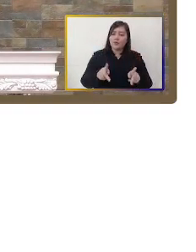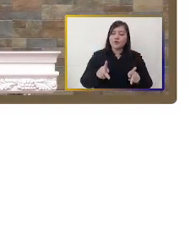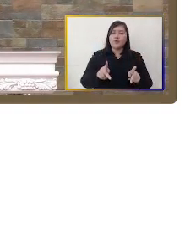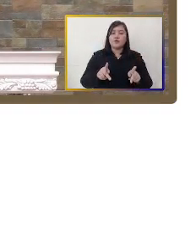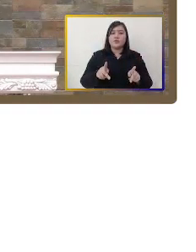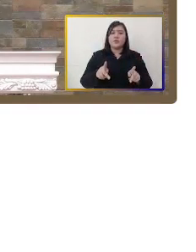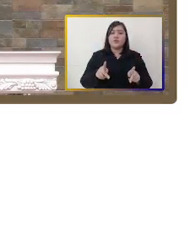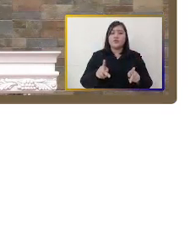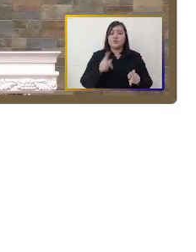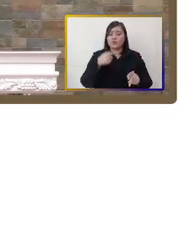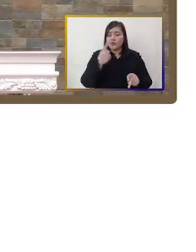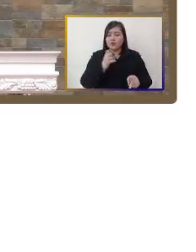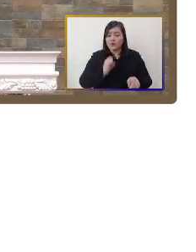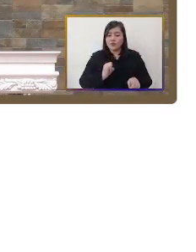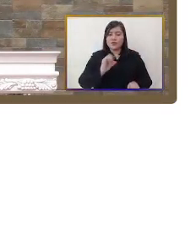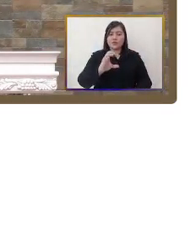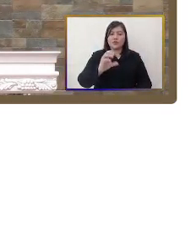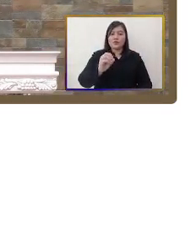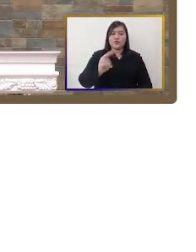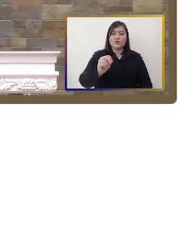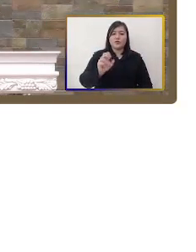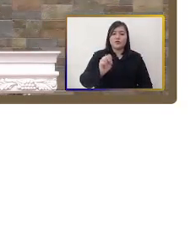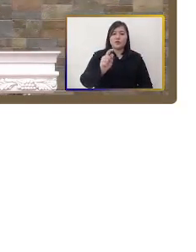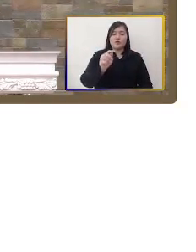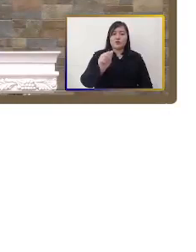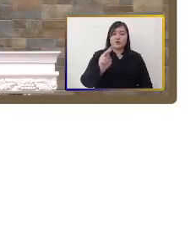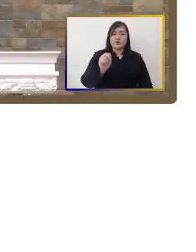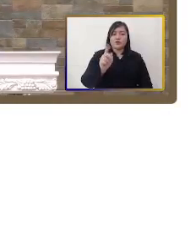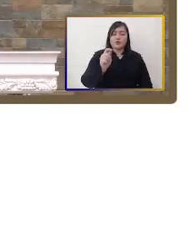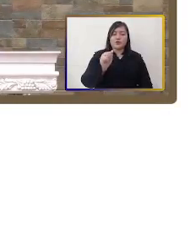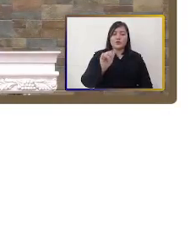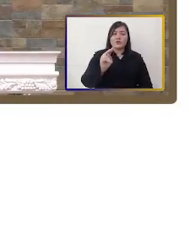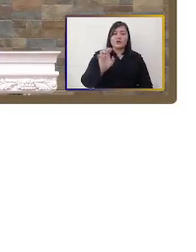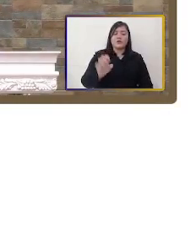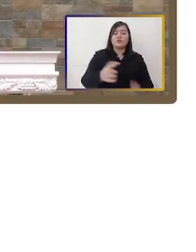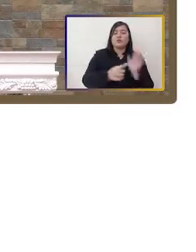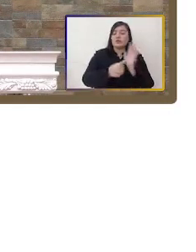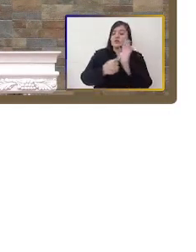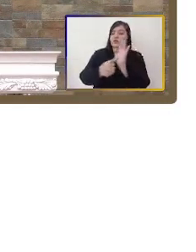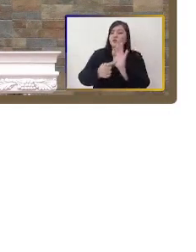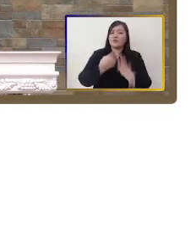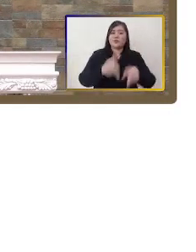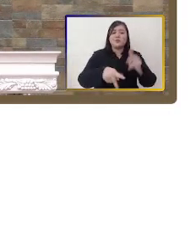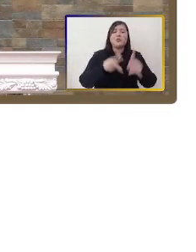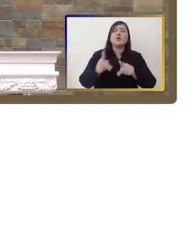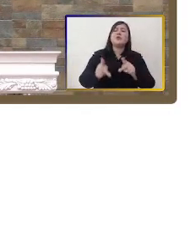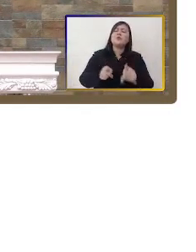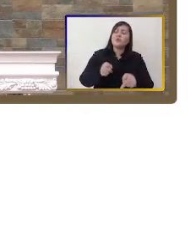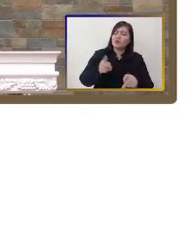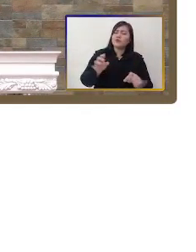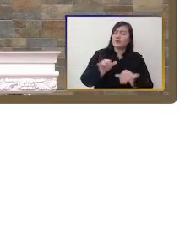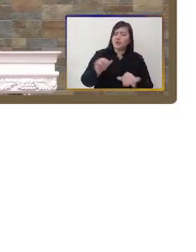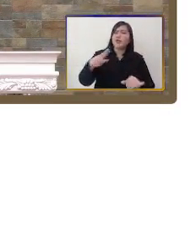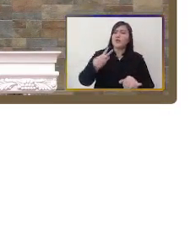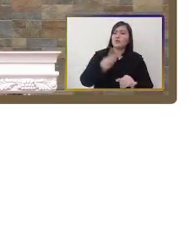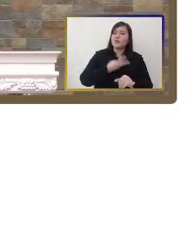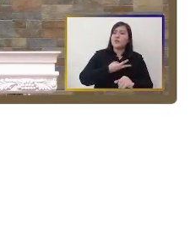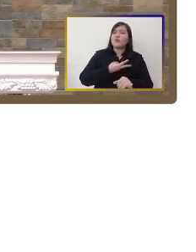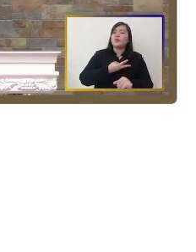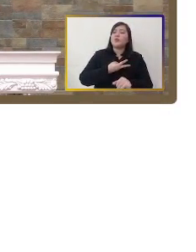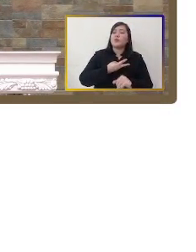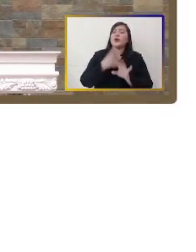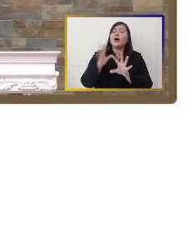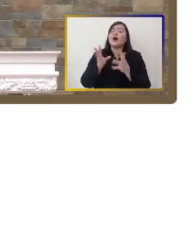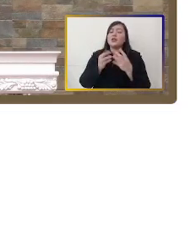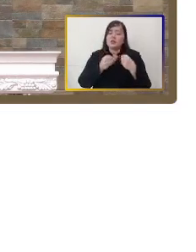see, which is Constantine, para ngayon ipakita at sa tao na ini-embrace din nila ang Christianity. You see,